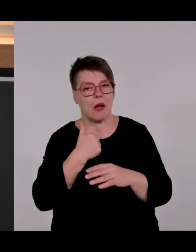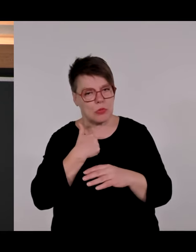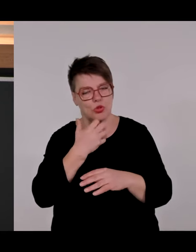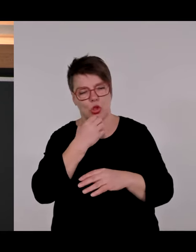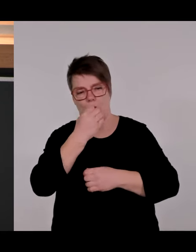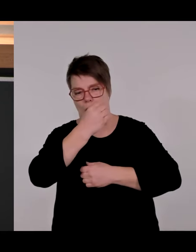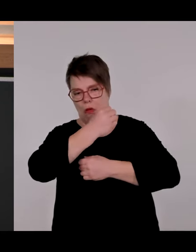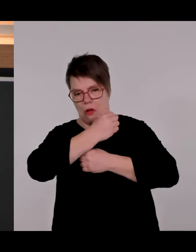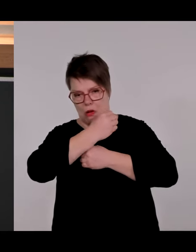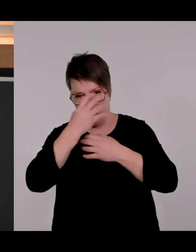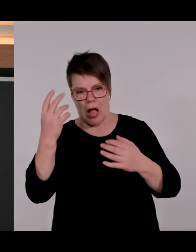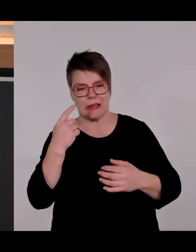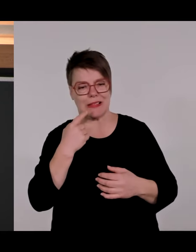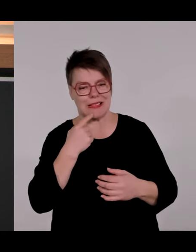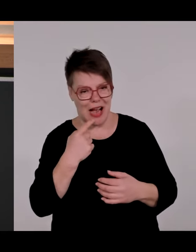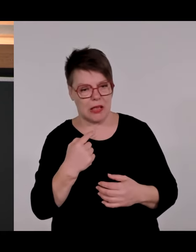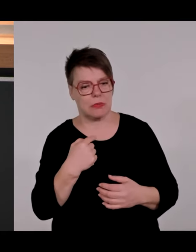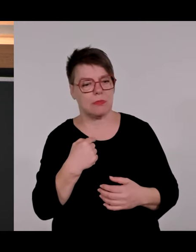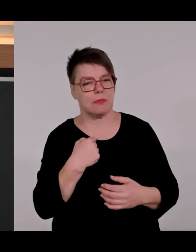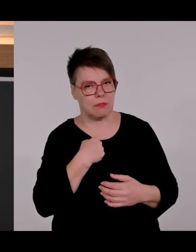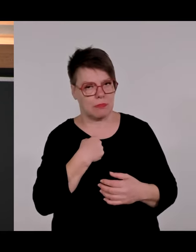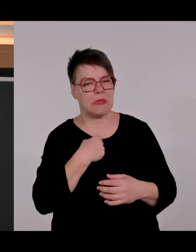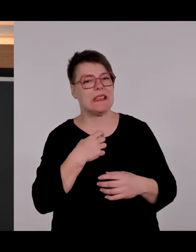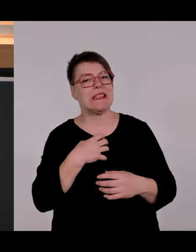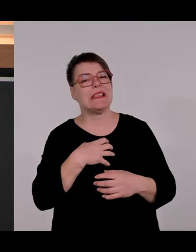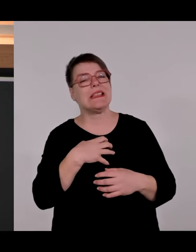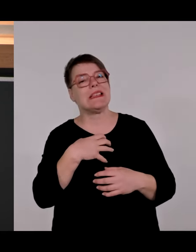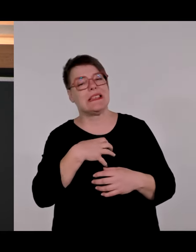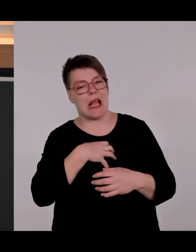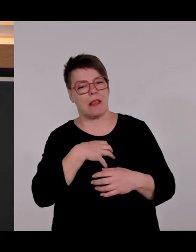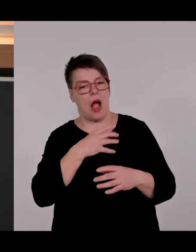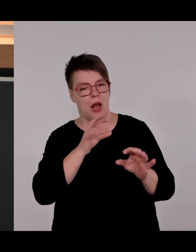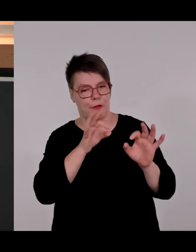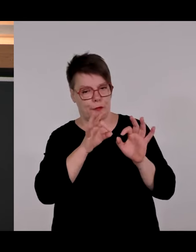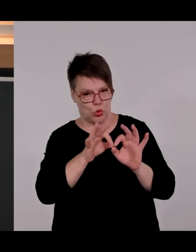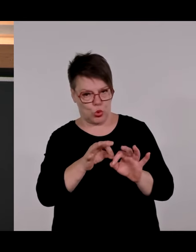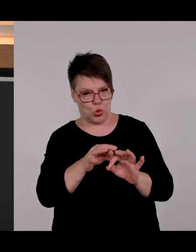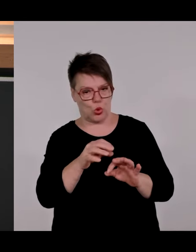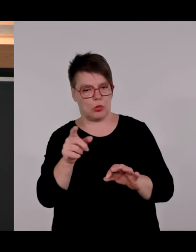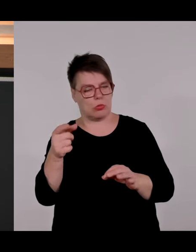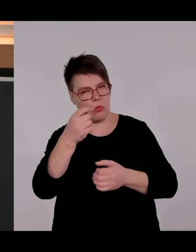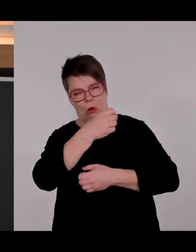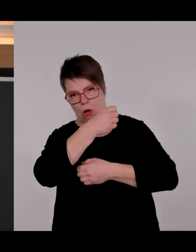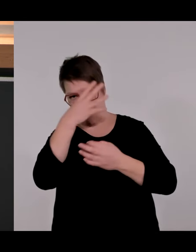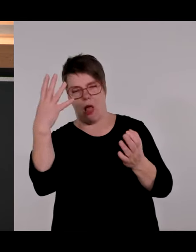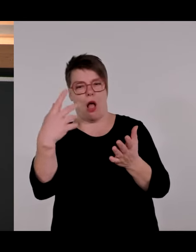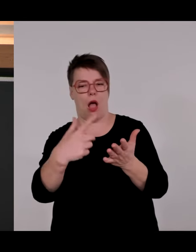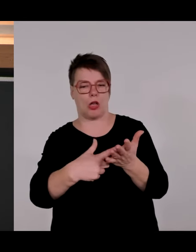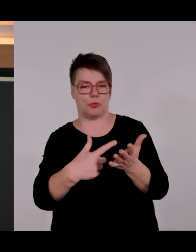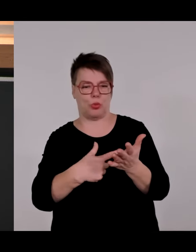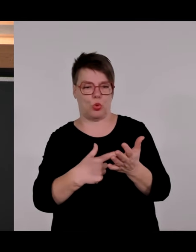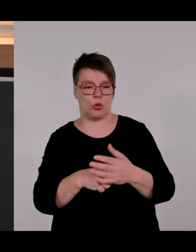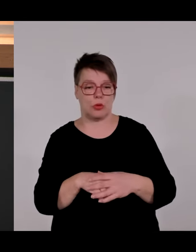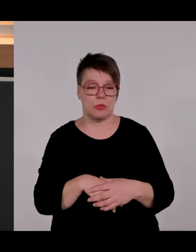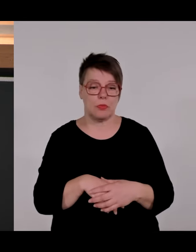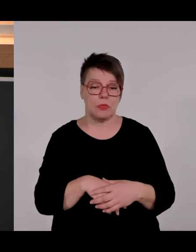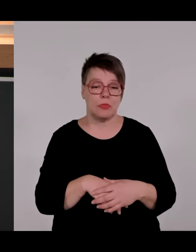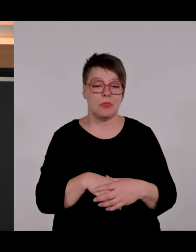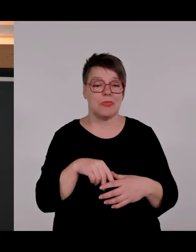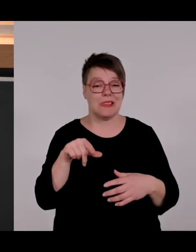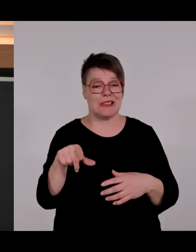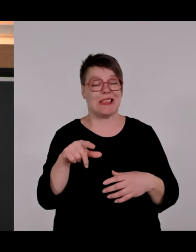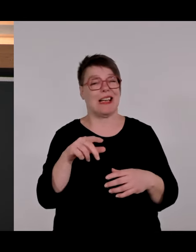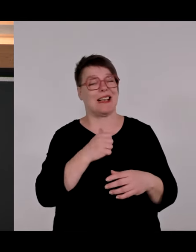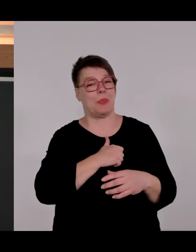an, der den klaren Anspruch hat, wir entreißen diesen Kriminalitätshotspot endlich